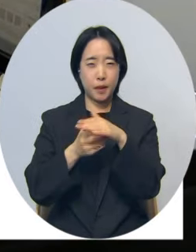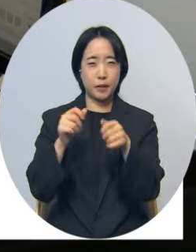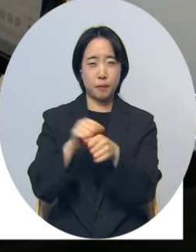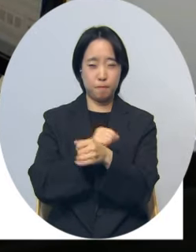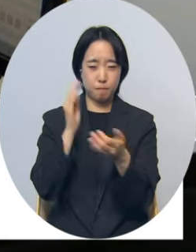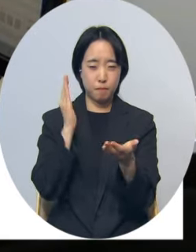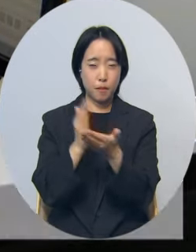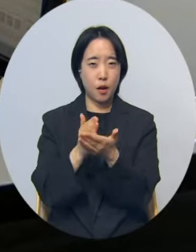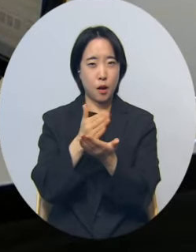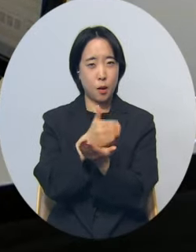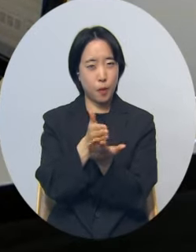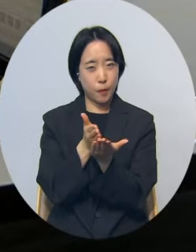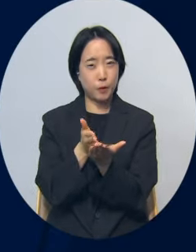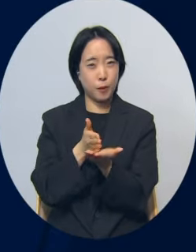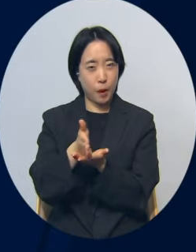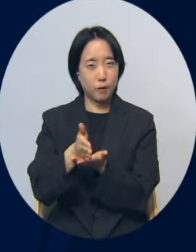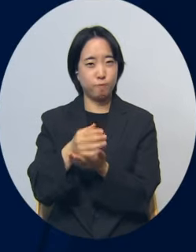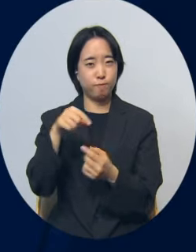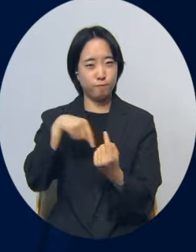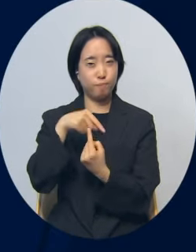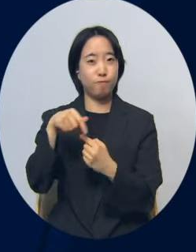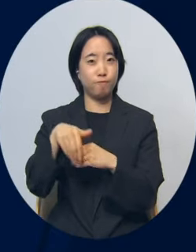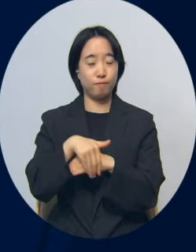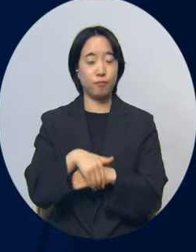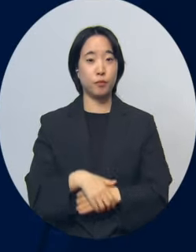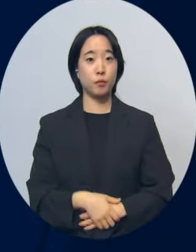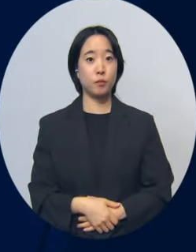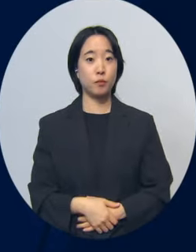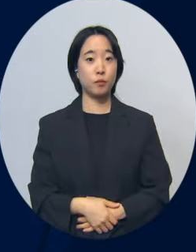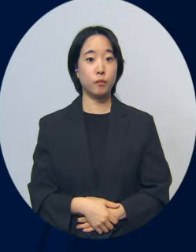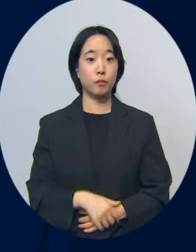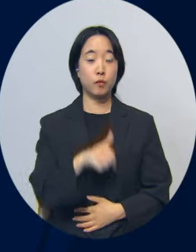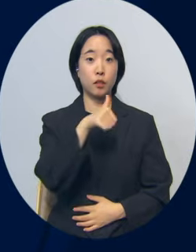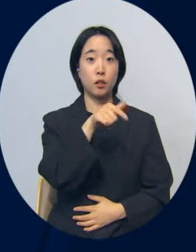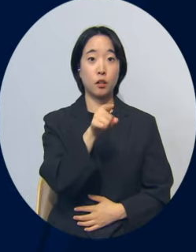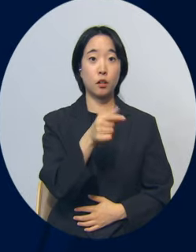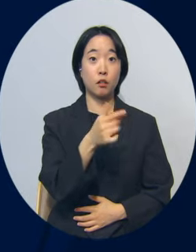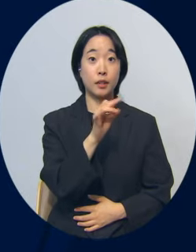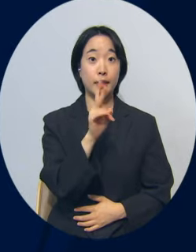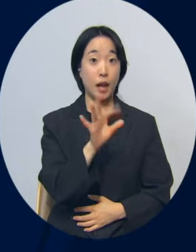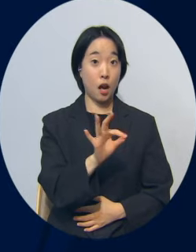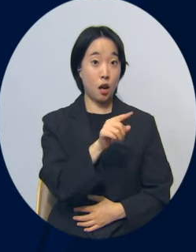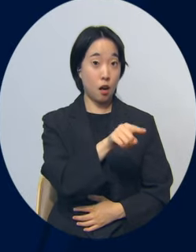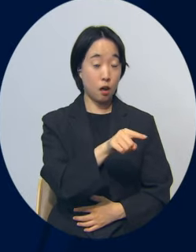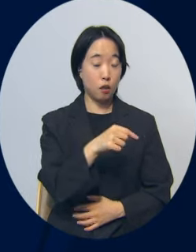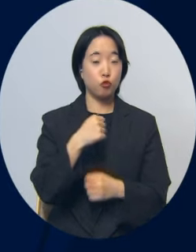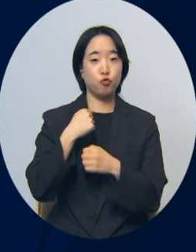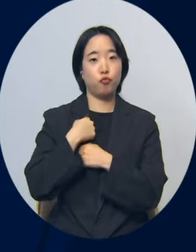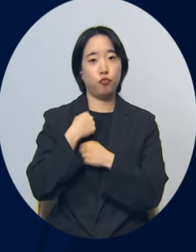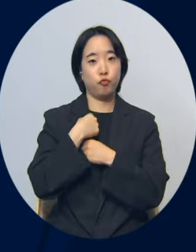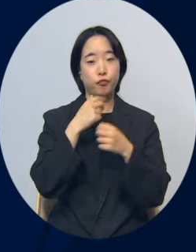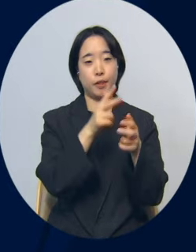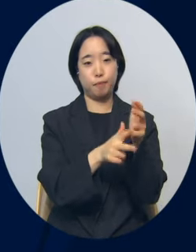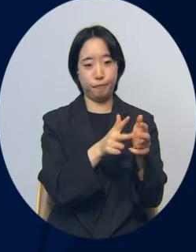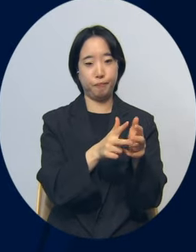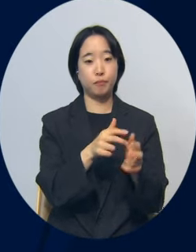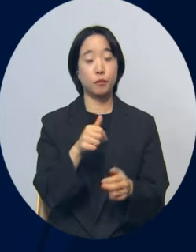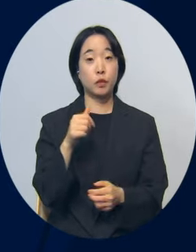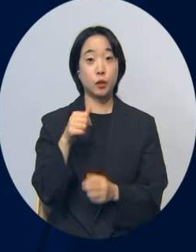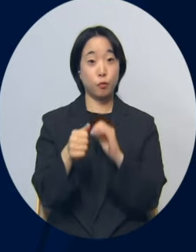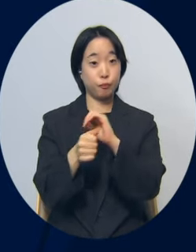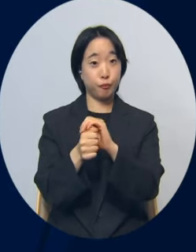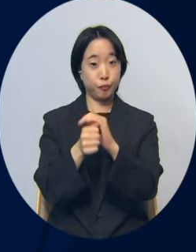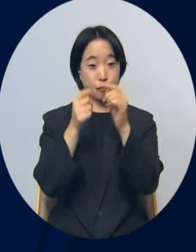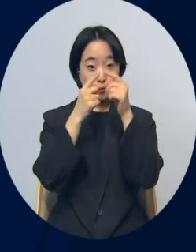과정을 운영하겠다고 밝혔습니다. 이 밖에도 건양대는 K국방산업을, 경북대는 글로벌 연구중심 대학을